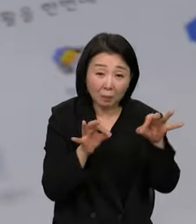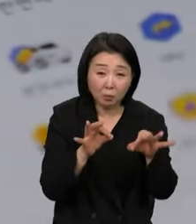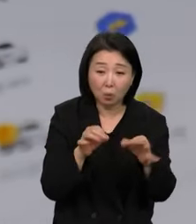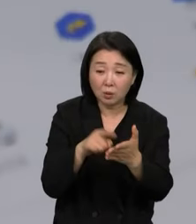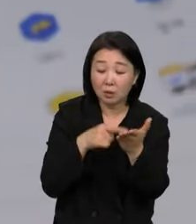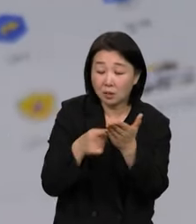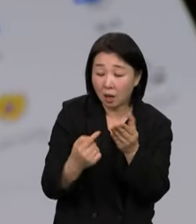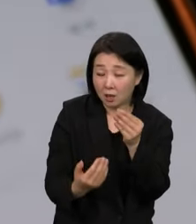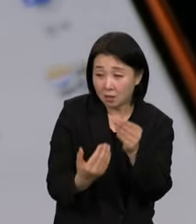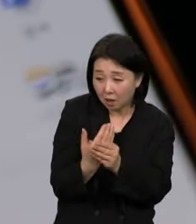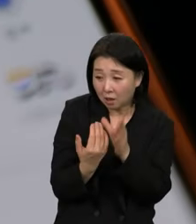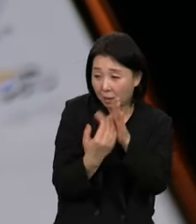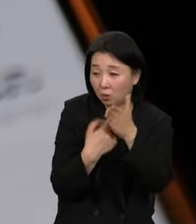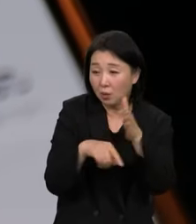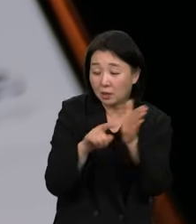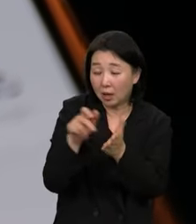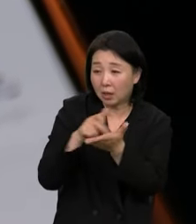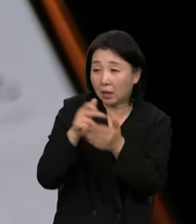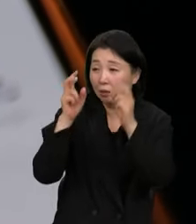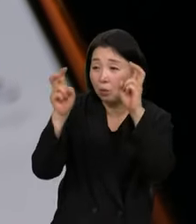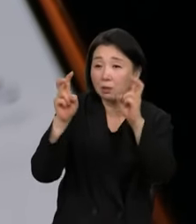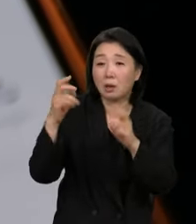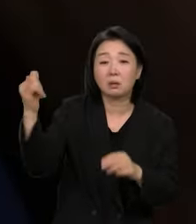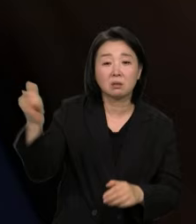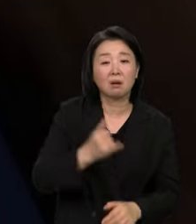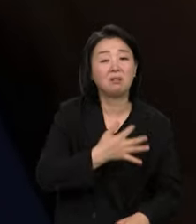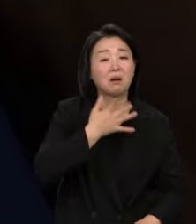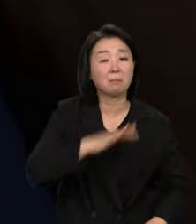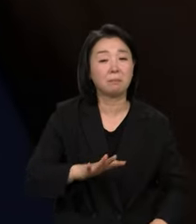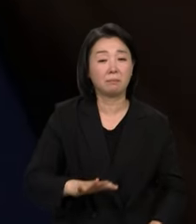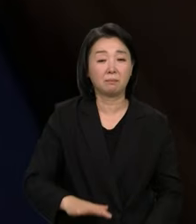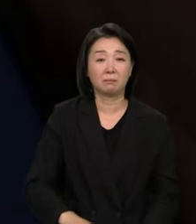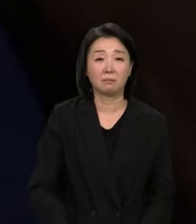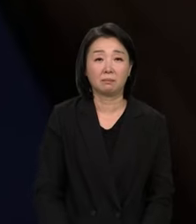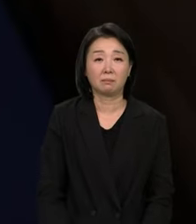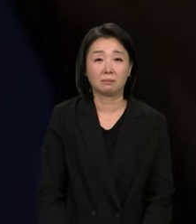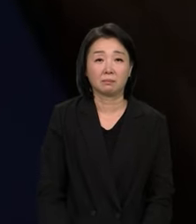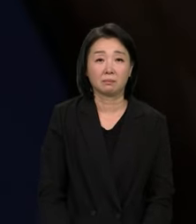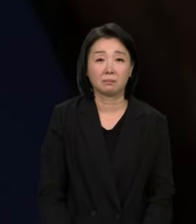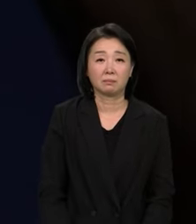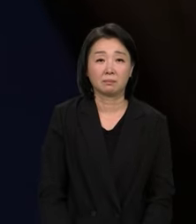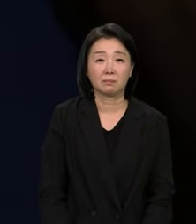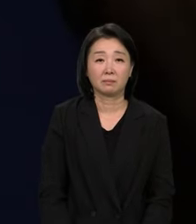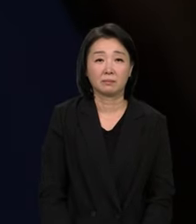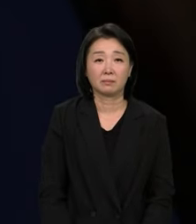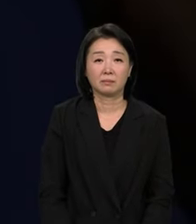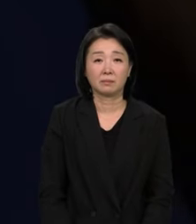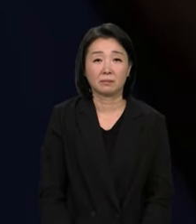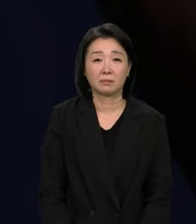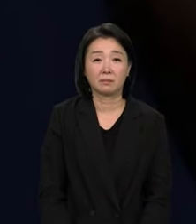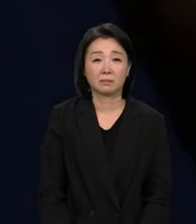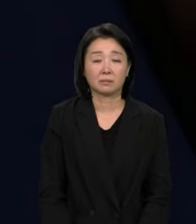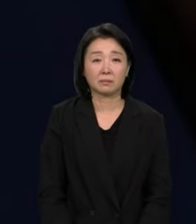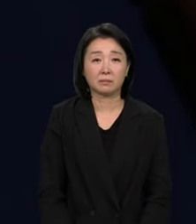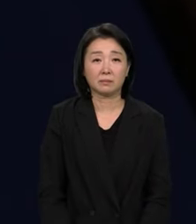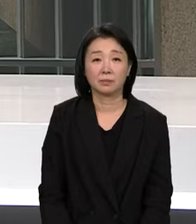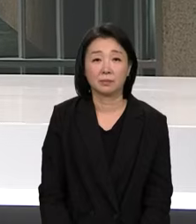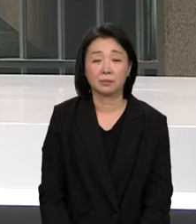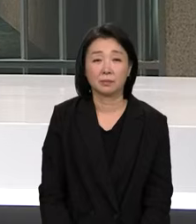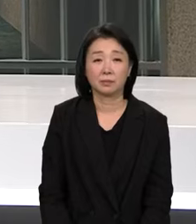재발 방지와 관련해 카카오 모빌리티에서 연락받은 건 없다고 했습니다 JTBC 한민정